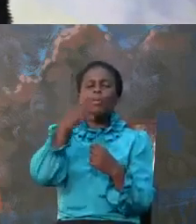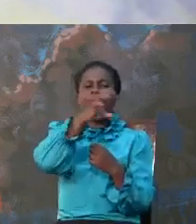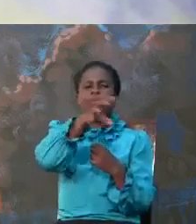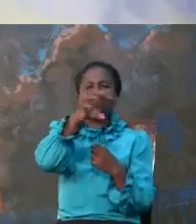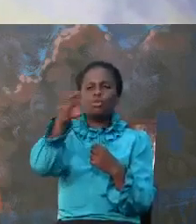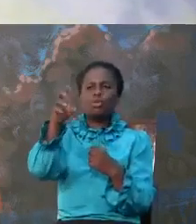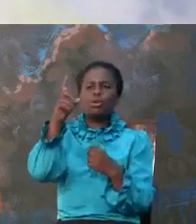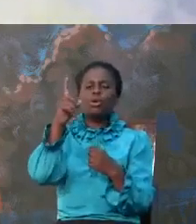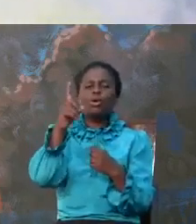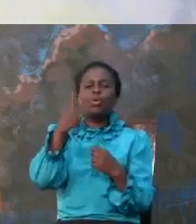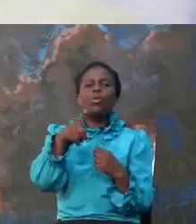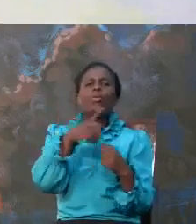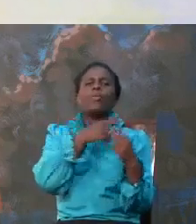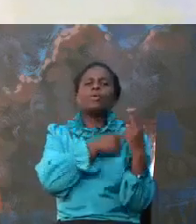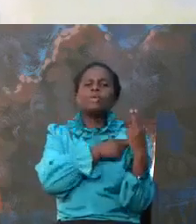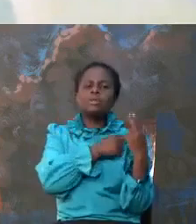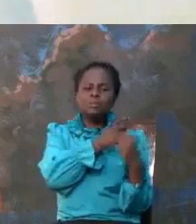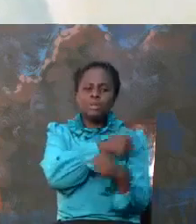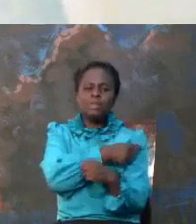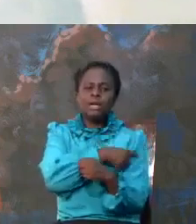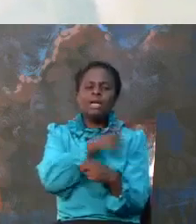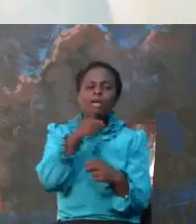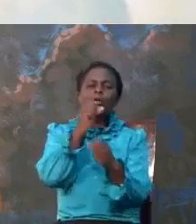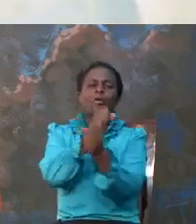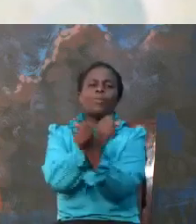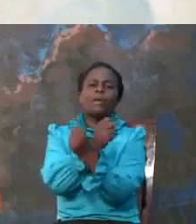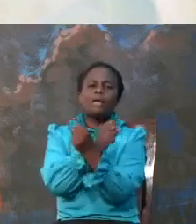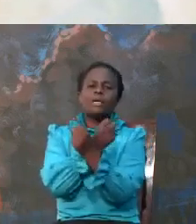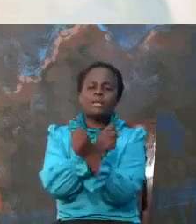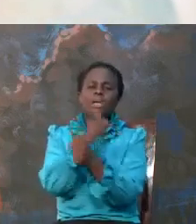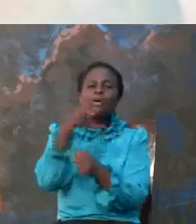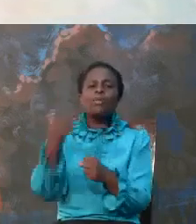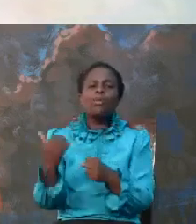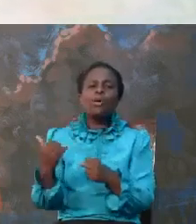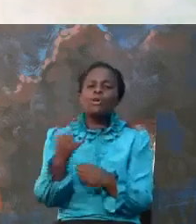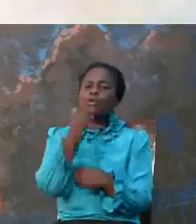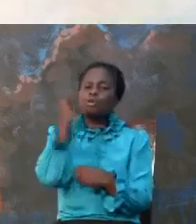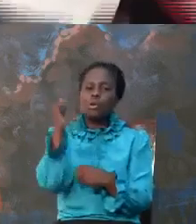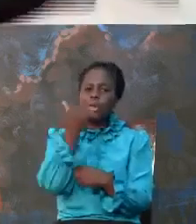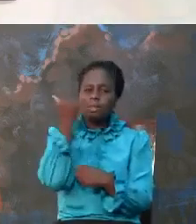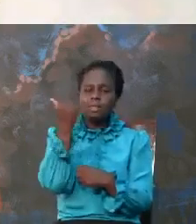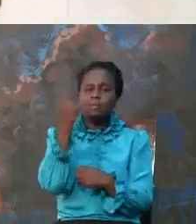uko starini, uko gerezani, uko kwa watoto yatima, popote pale